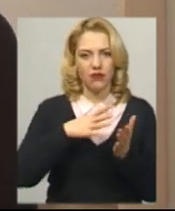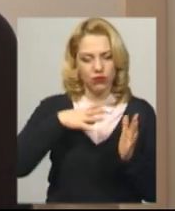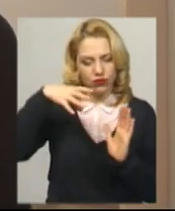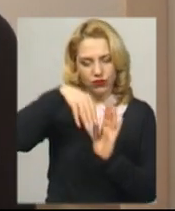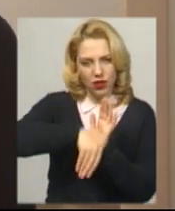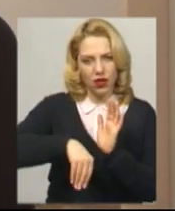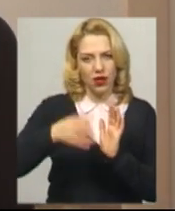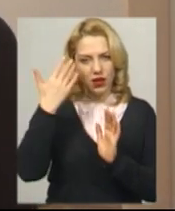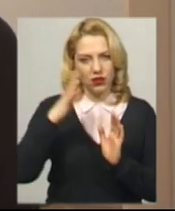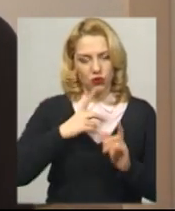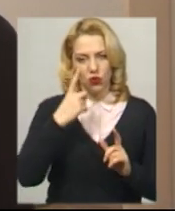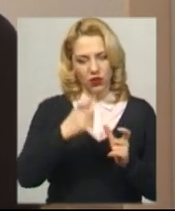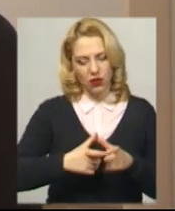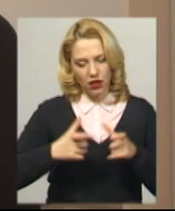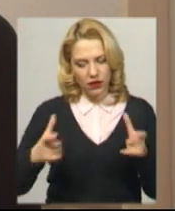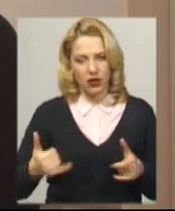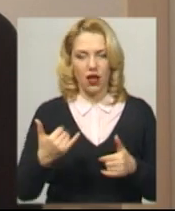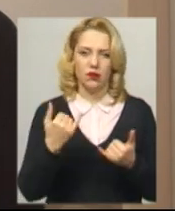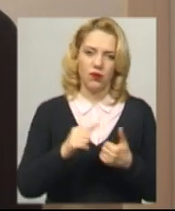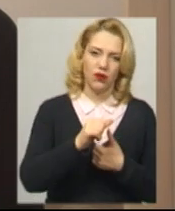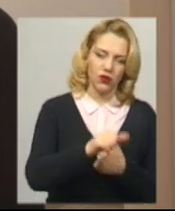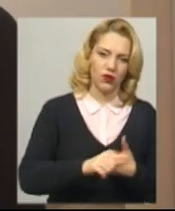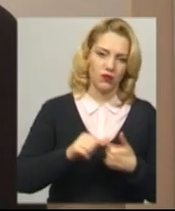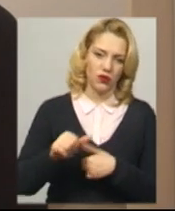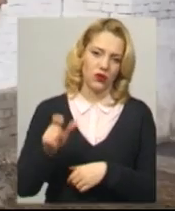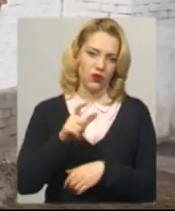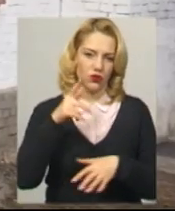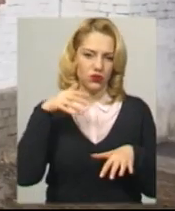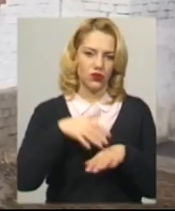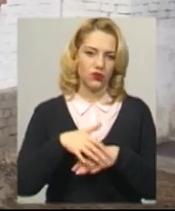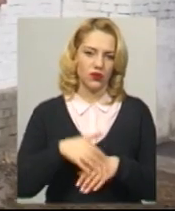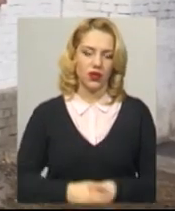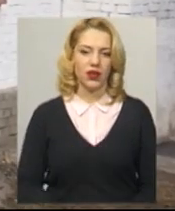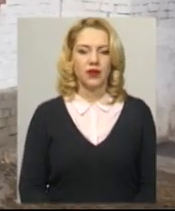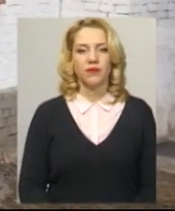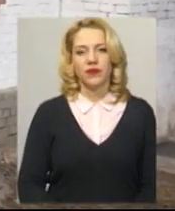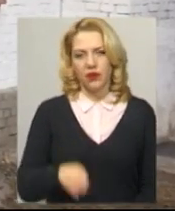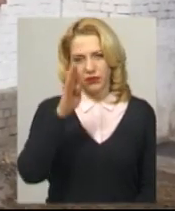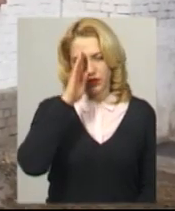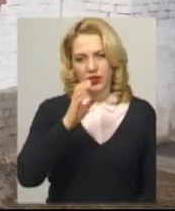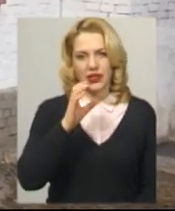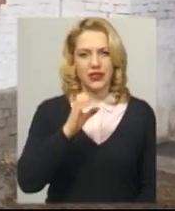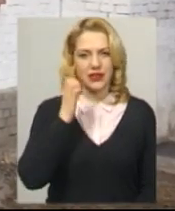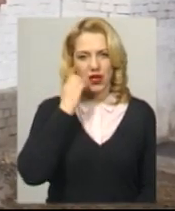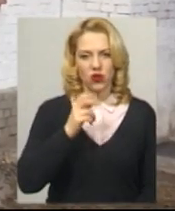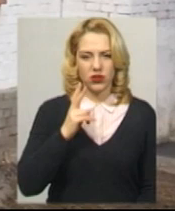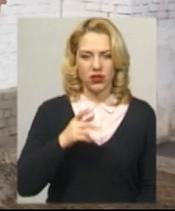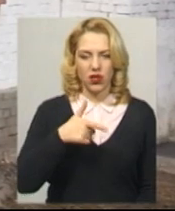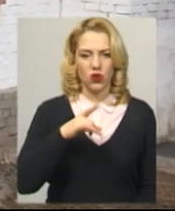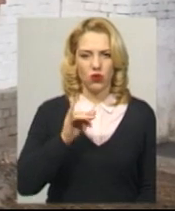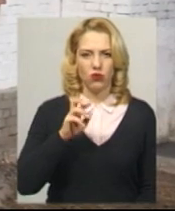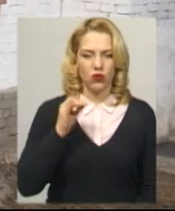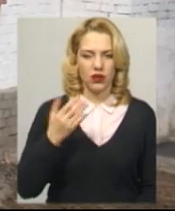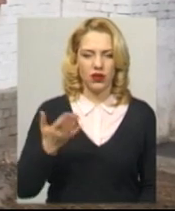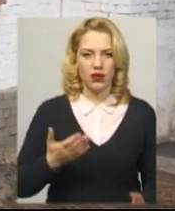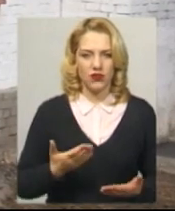одну квитанцію, а тепер його розділили на 2, люди уходили вже звідси з розумінням. Житель Старокостянтинова Василь Грубой, який мешкає в приватному